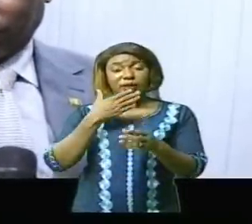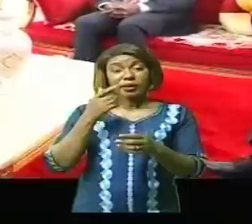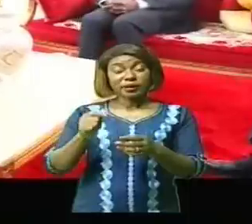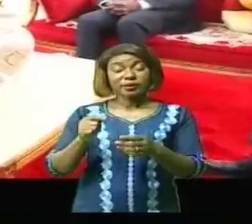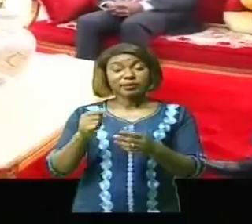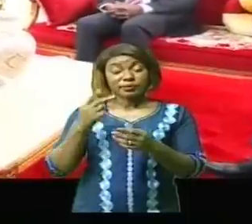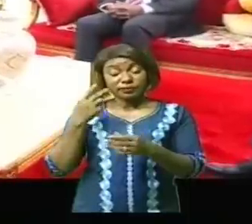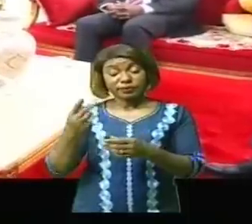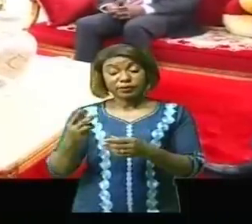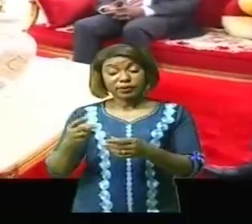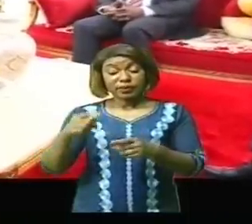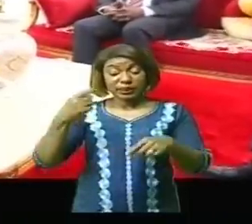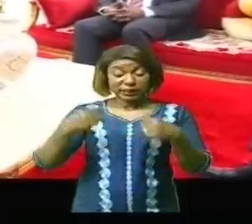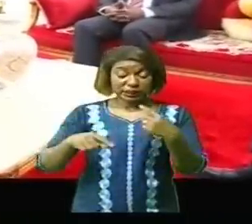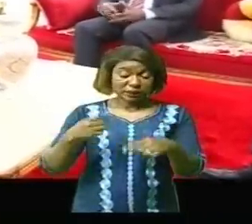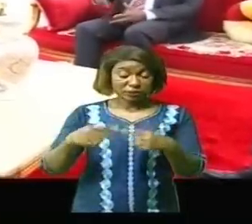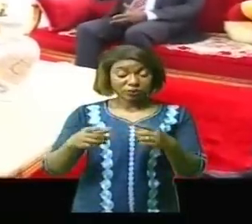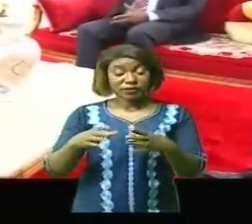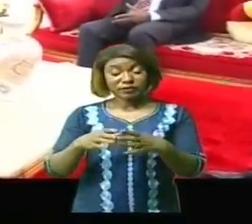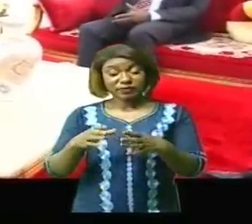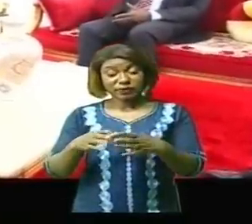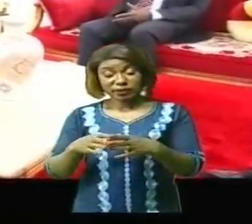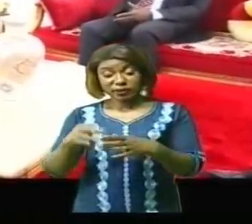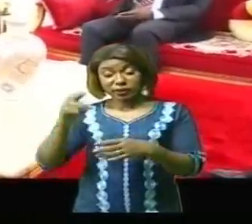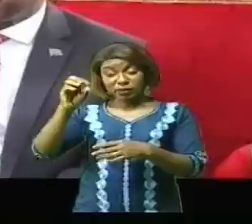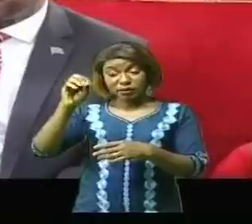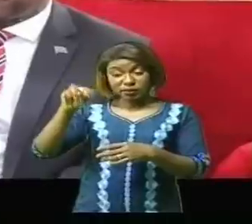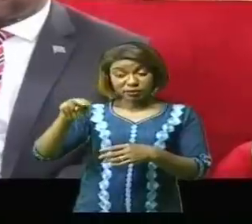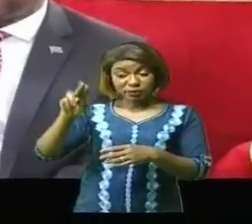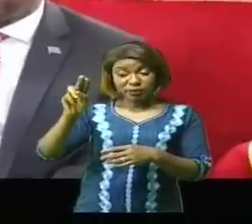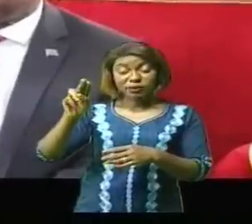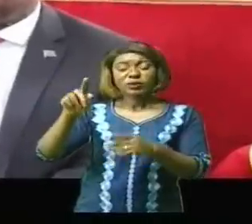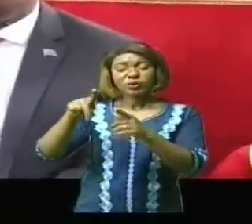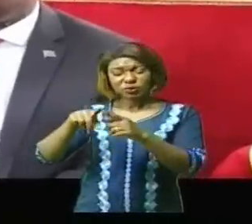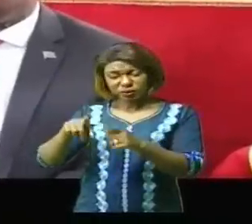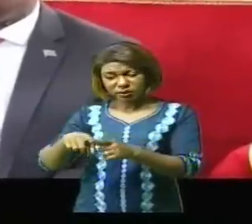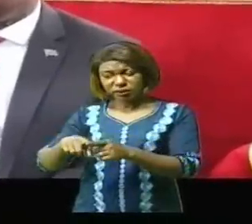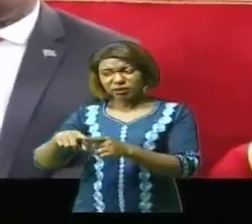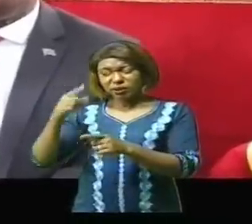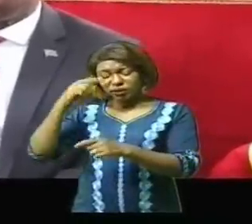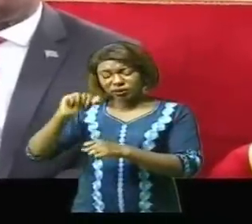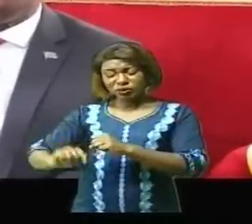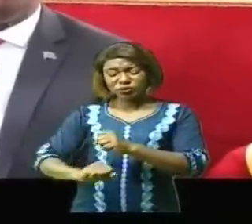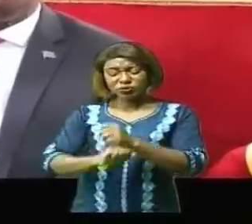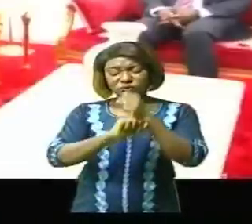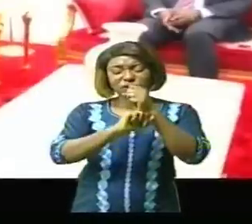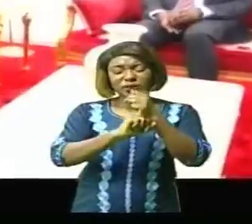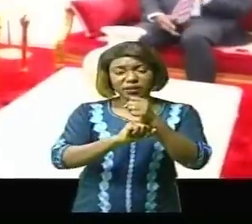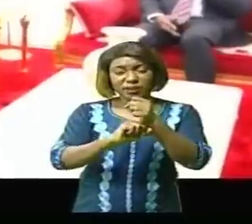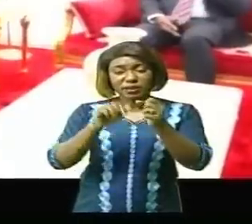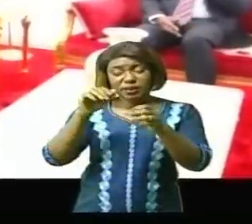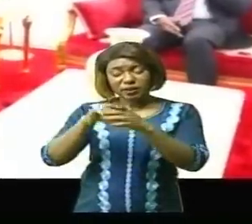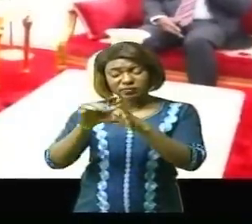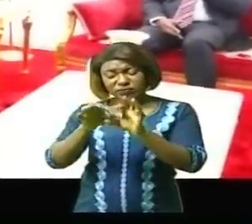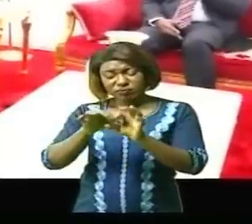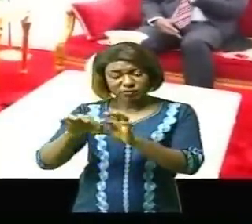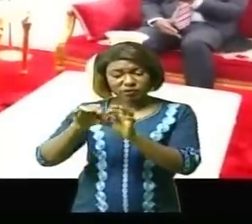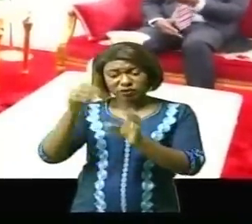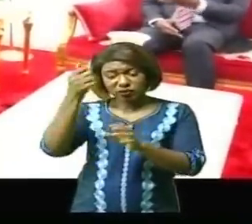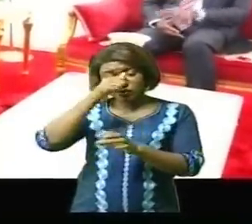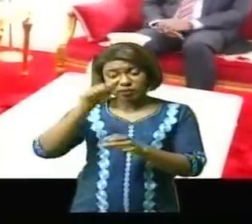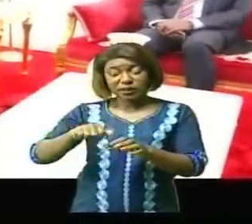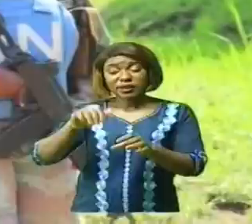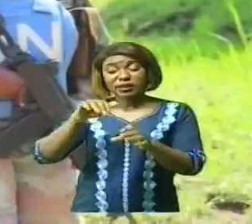positions. Les discussions avec la MONUSCO ont tourné autour du soutien de cet organe des Nations Unies en RDC